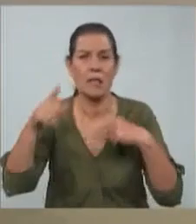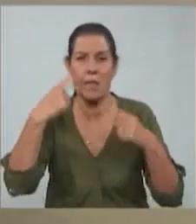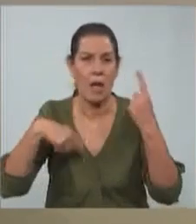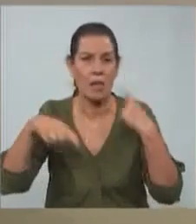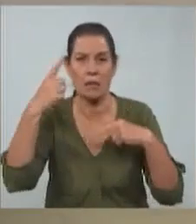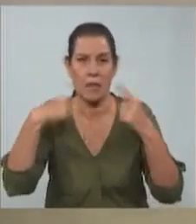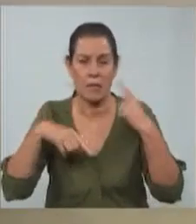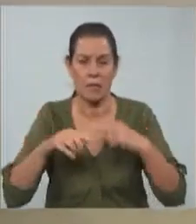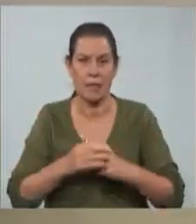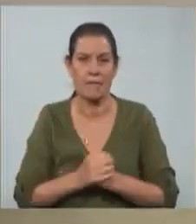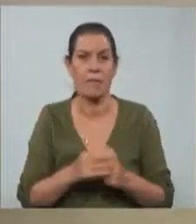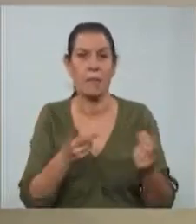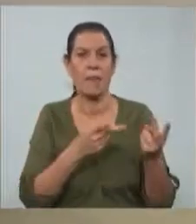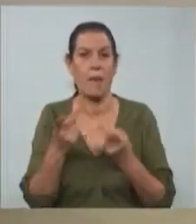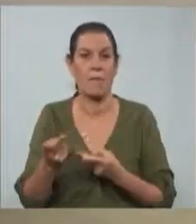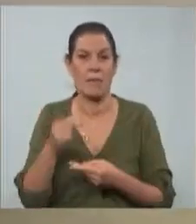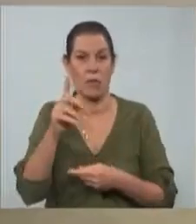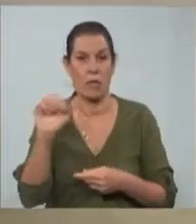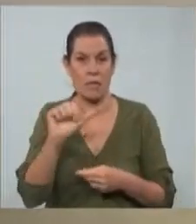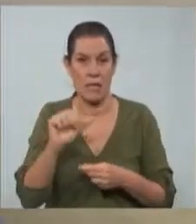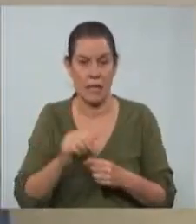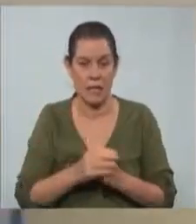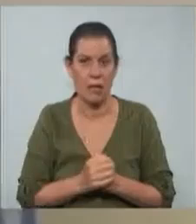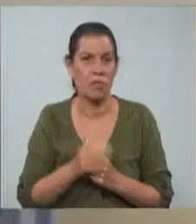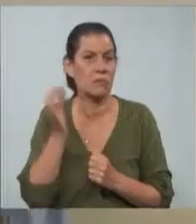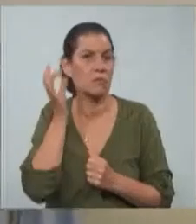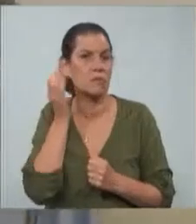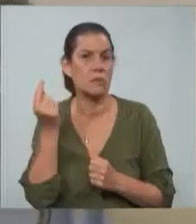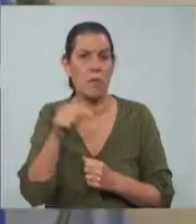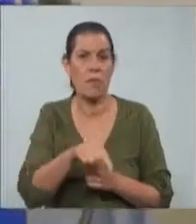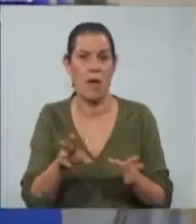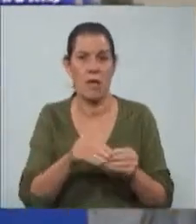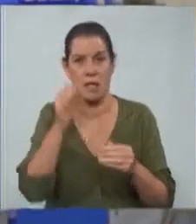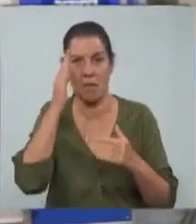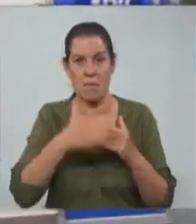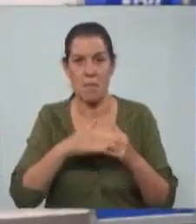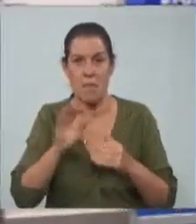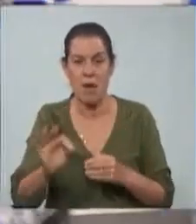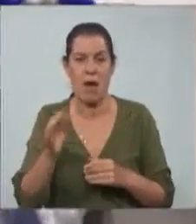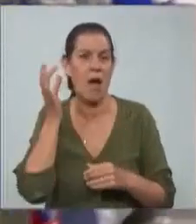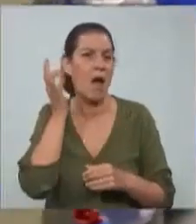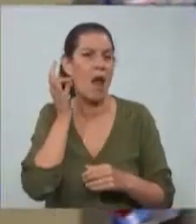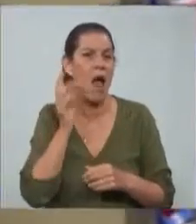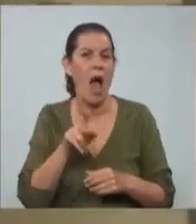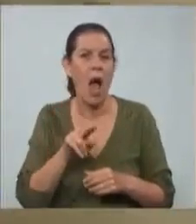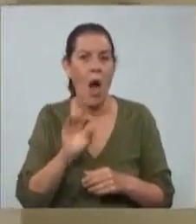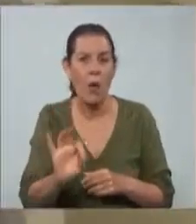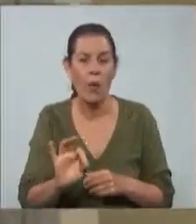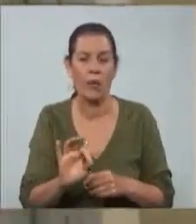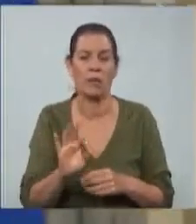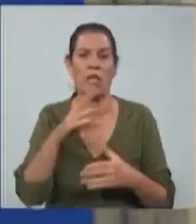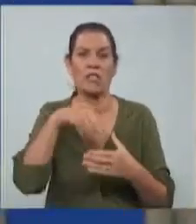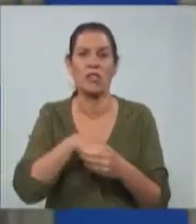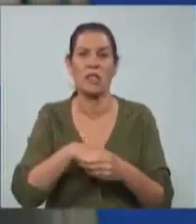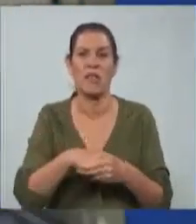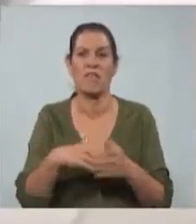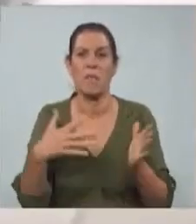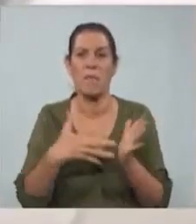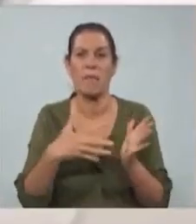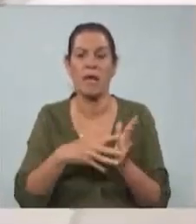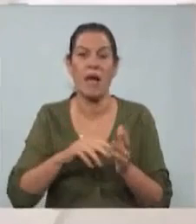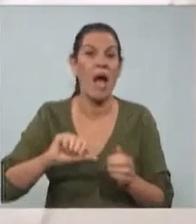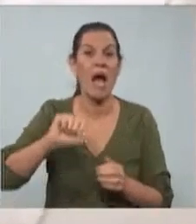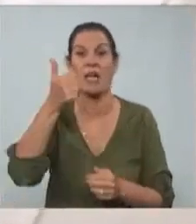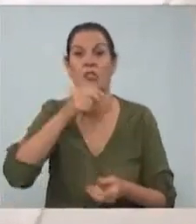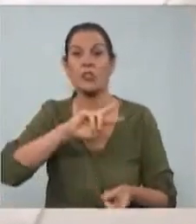לבית החולים איכילוב מגיעה הדס מלווה בבעלה ובאחותה כדי להשתתף במחקר הראשון בעולם